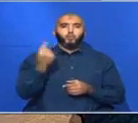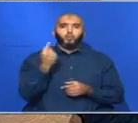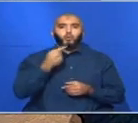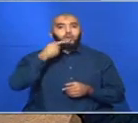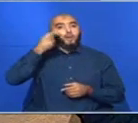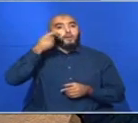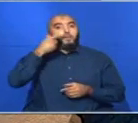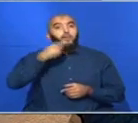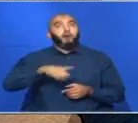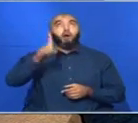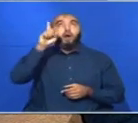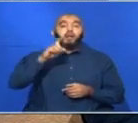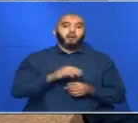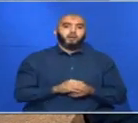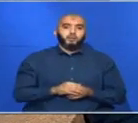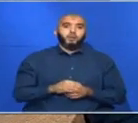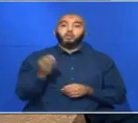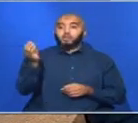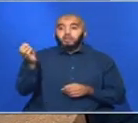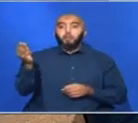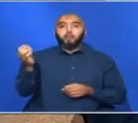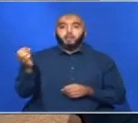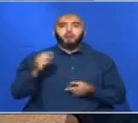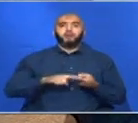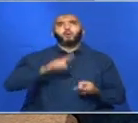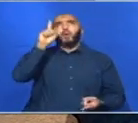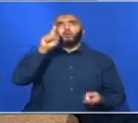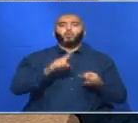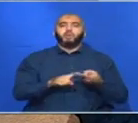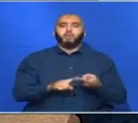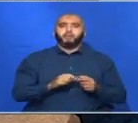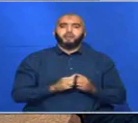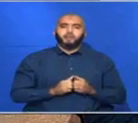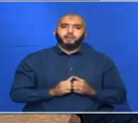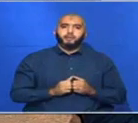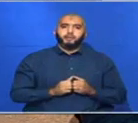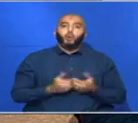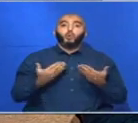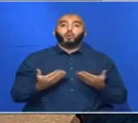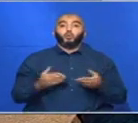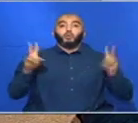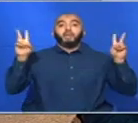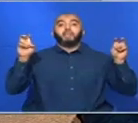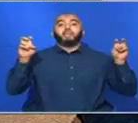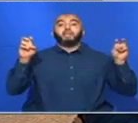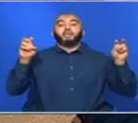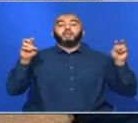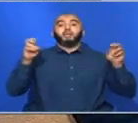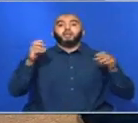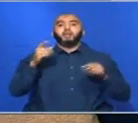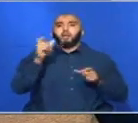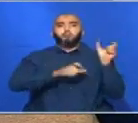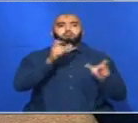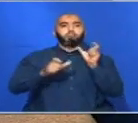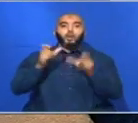اذكروا الله ذكرا كثيرا وسبحوه بكره واصيله ذكر الله من الذين يكرمهم الله